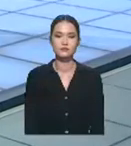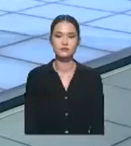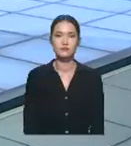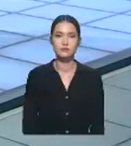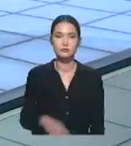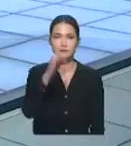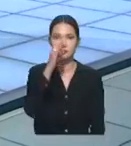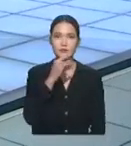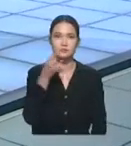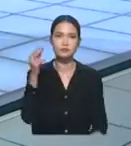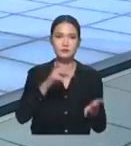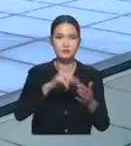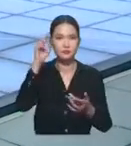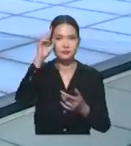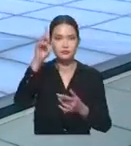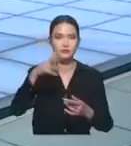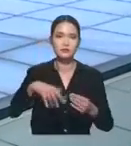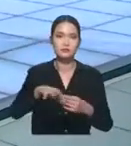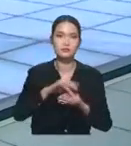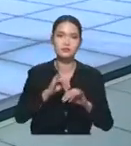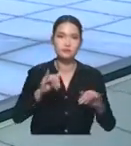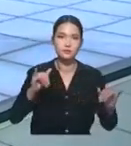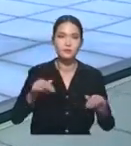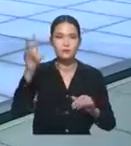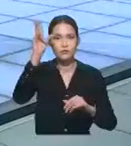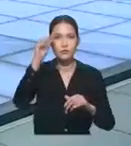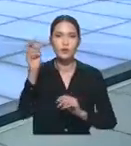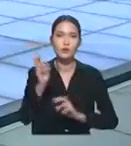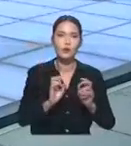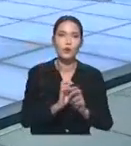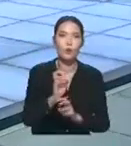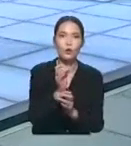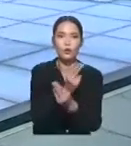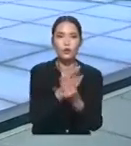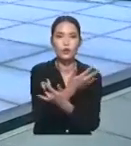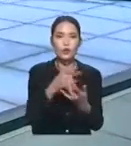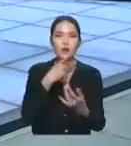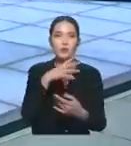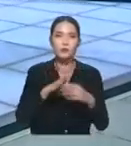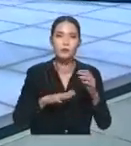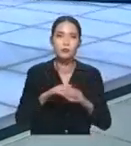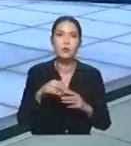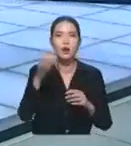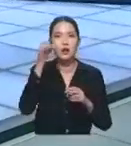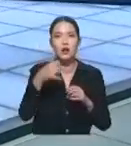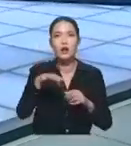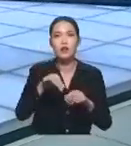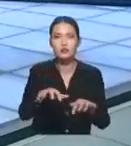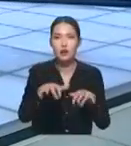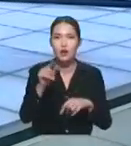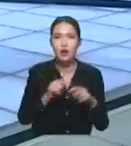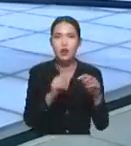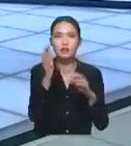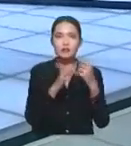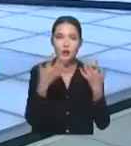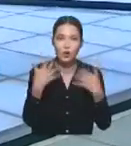Казахстан становится привлекательным пространством для развития инноваций, цифрового производства и творчества, говорят эксперты IT-сферы. Отечественные разработчики